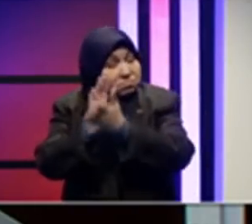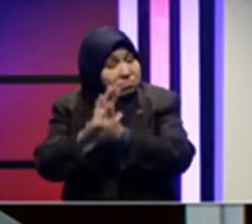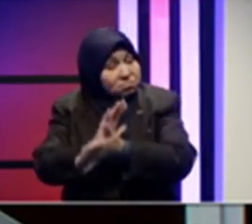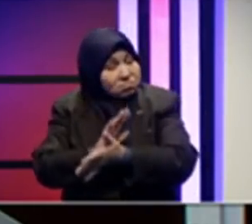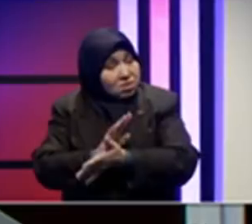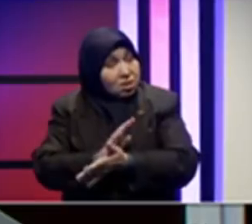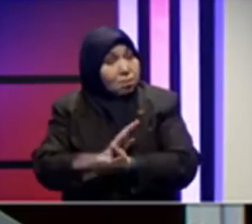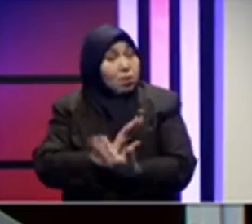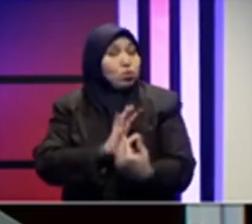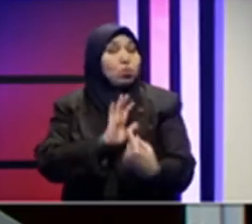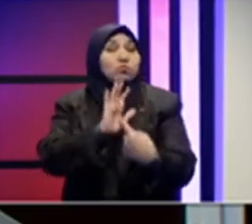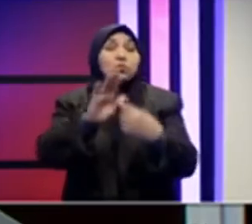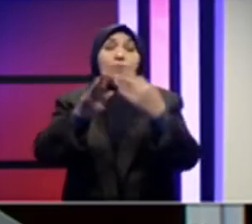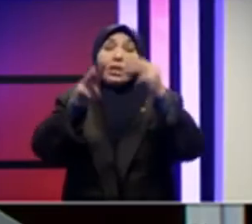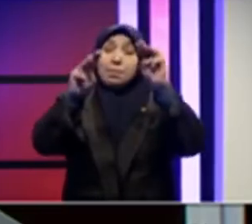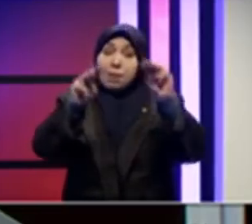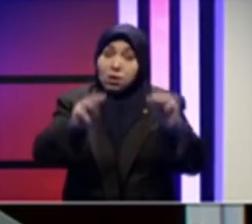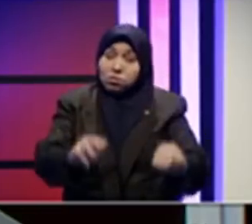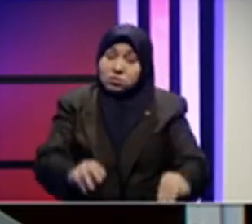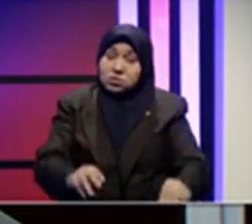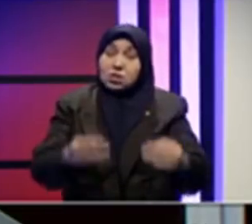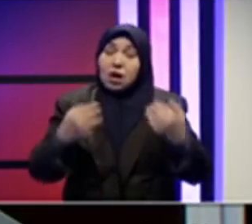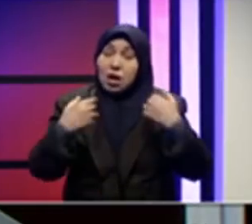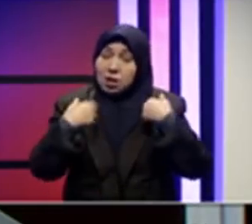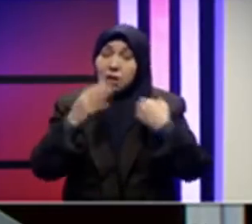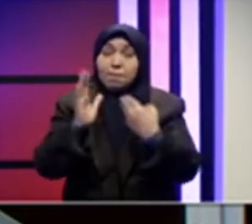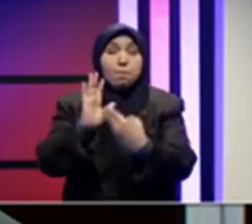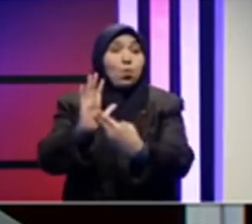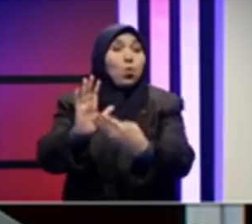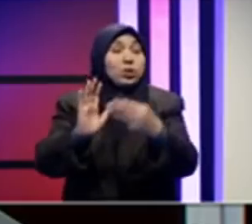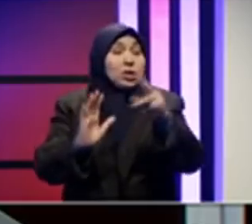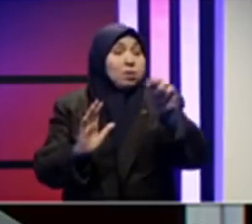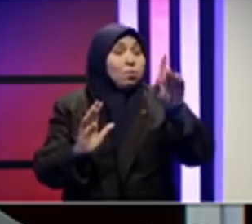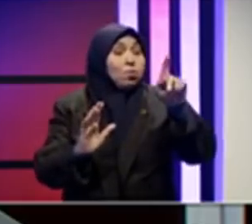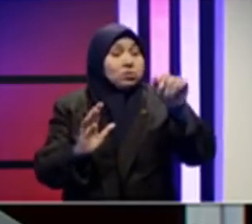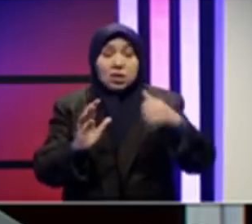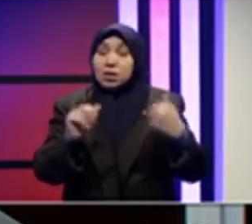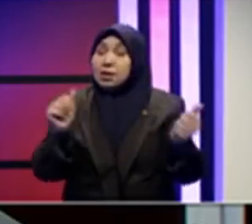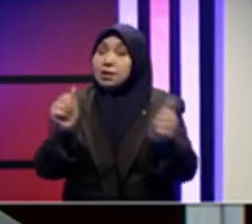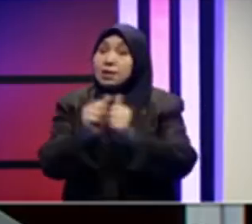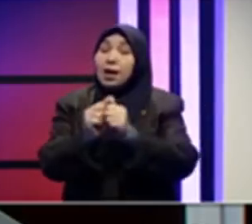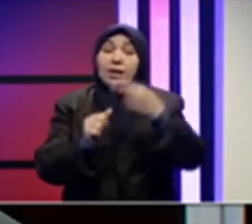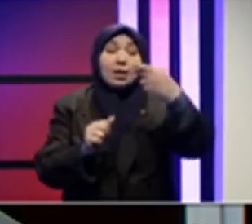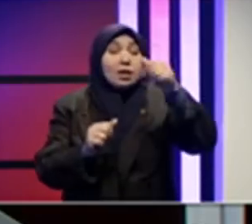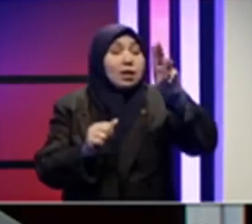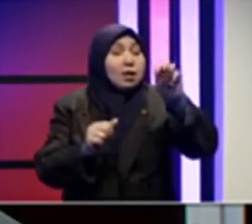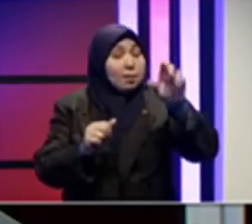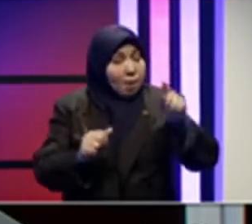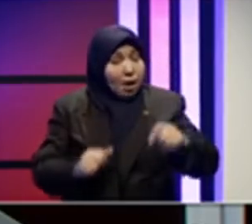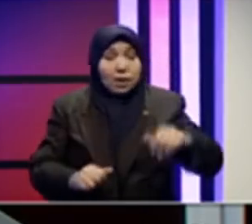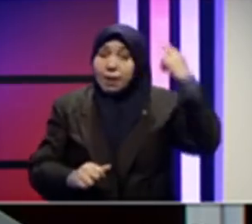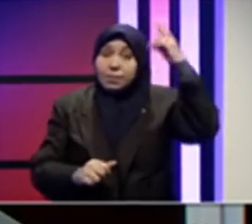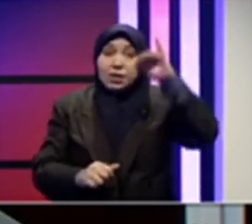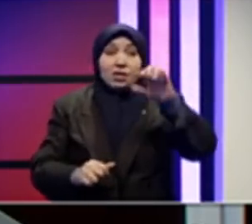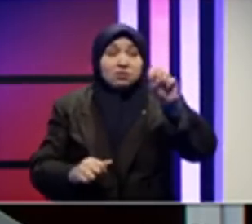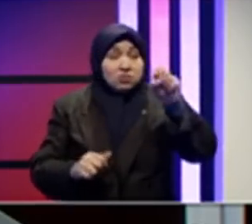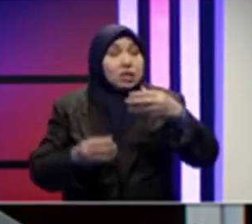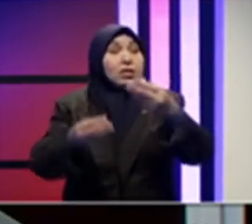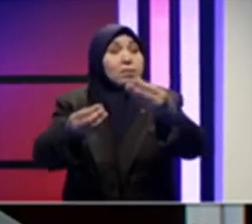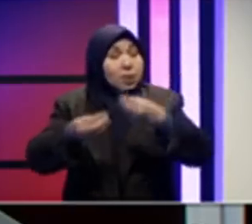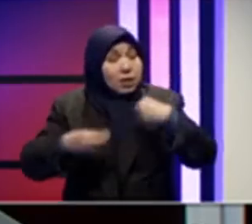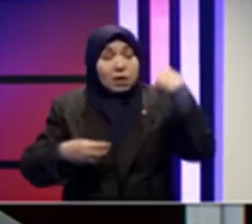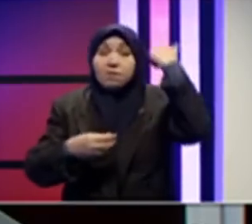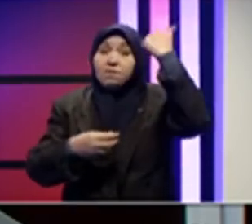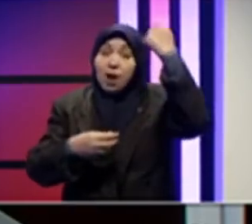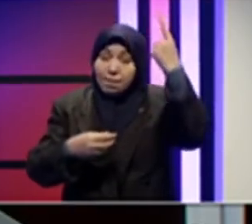lu'bayyana lakum ba'dallazi takhtalifuna fih, ya, iaitu datang dengan hikmah, ya. Nabi Isa ni dia diberi kefahaman, ustaz,